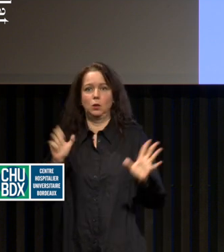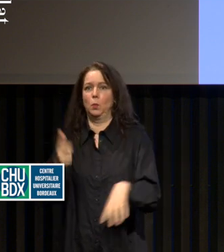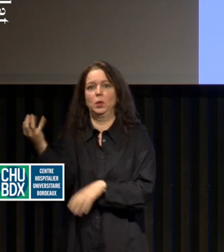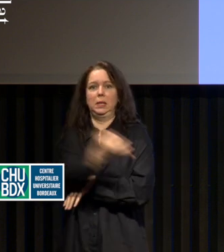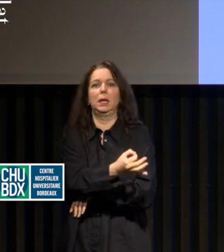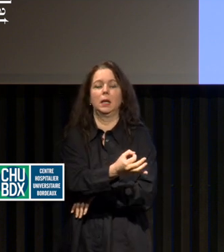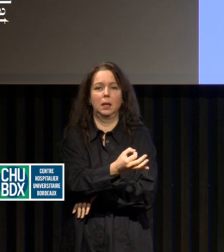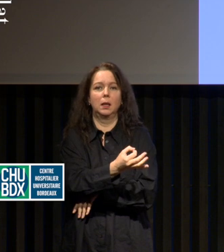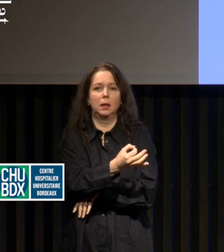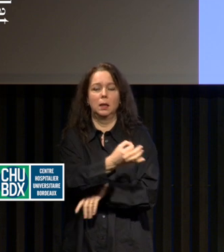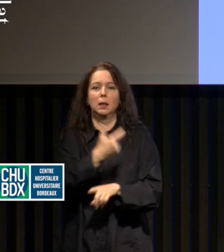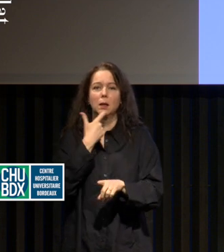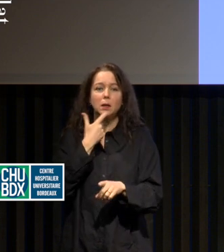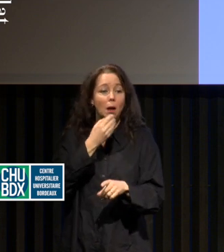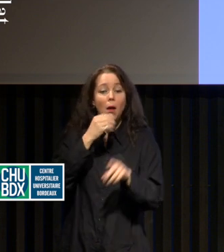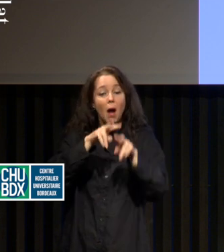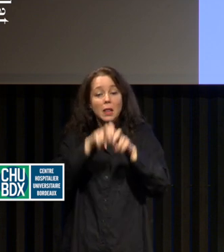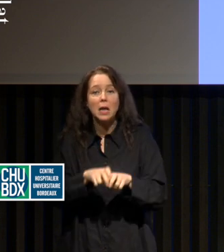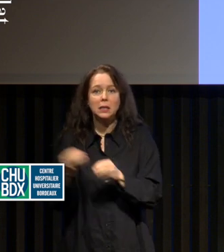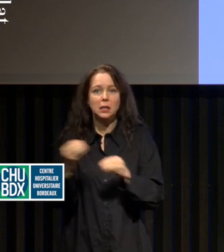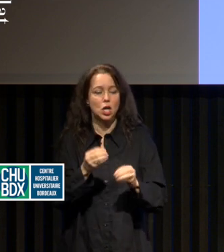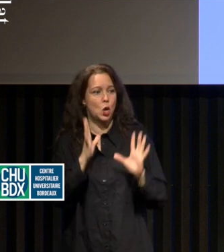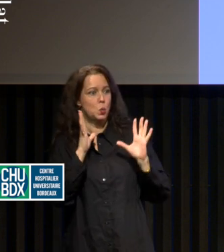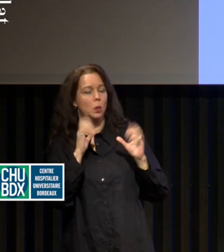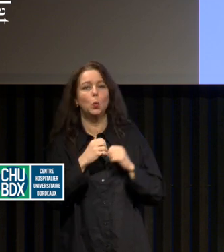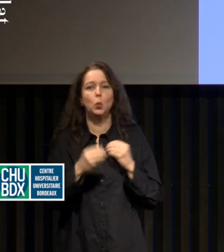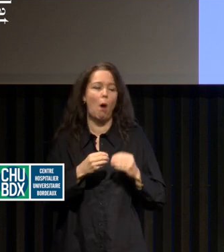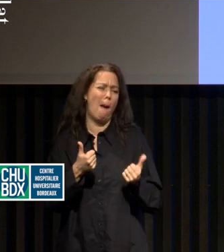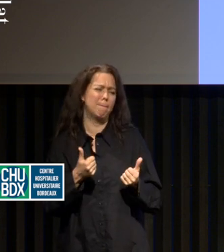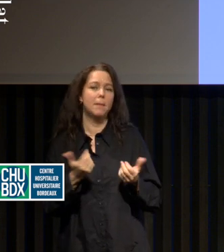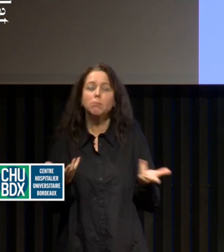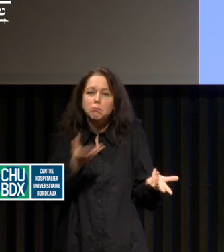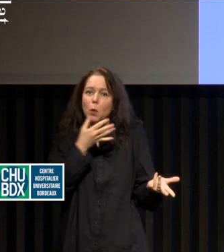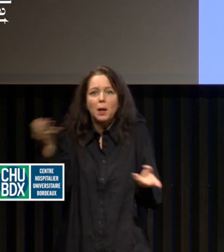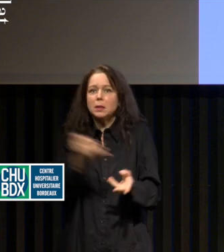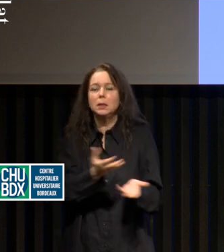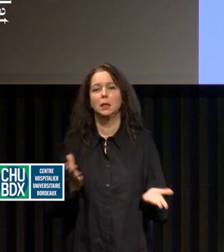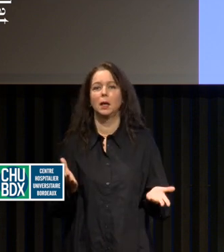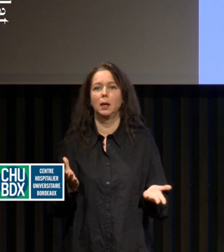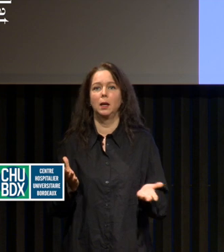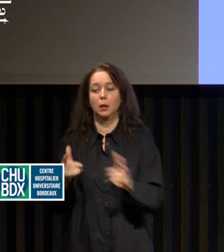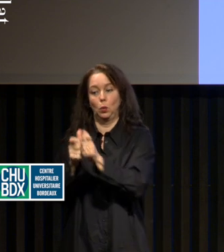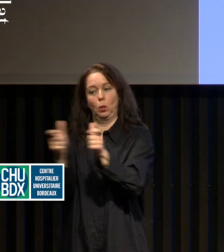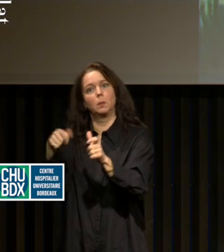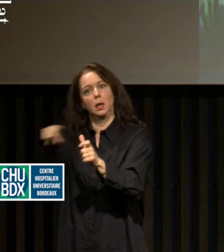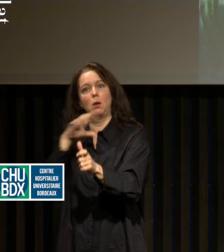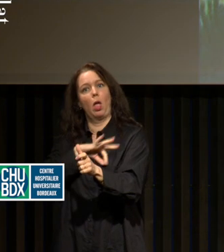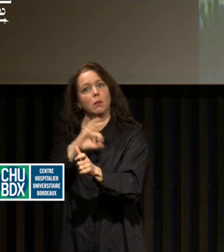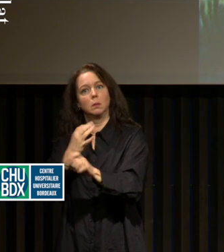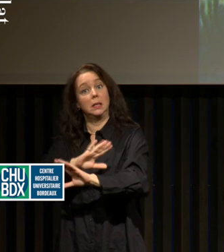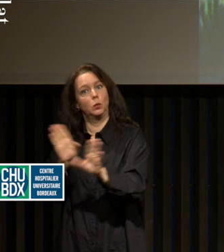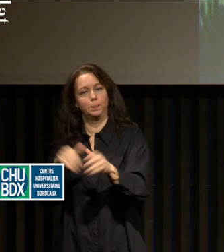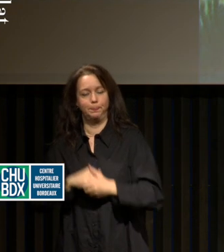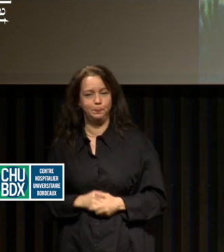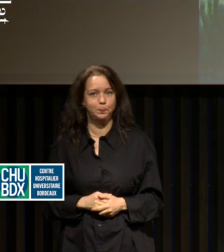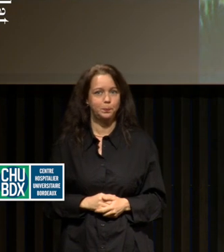et de vous dire si c'est une analyse qui est inquiétante ou au contraire si c'est un résultat qui n'est ni plus ni moins qu'une variation autour de la normale.